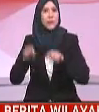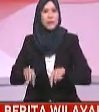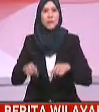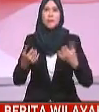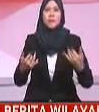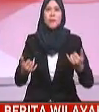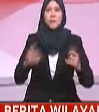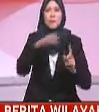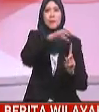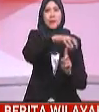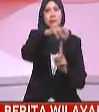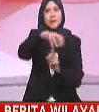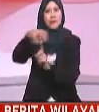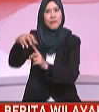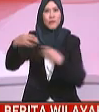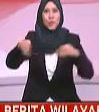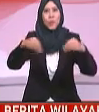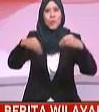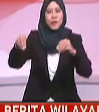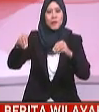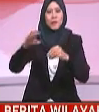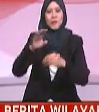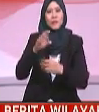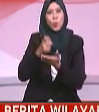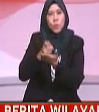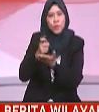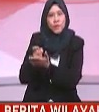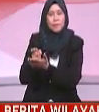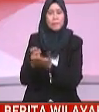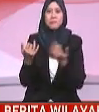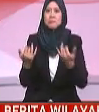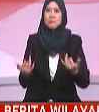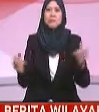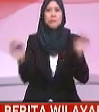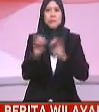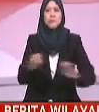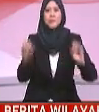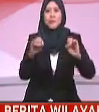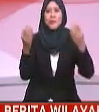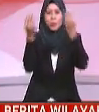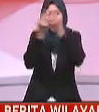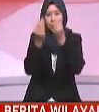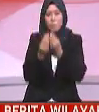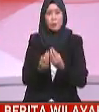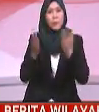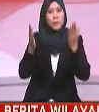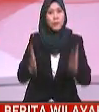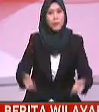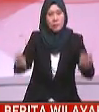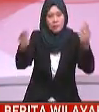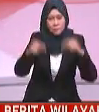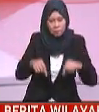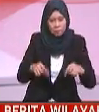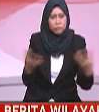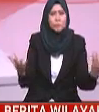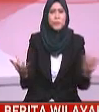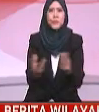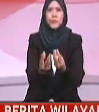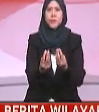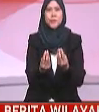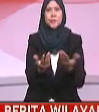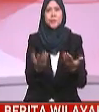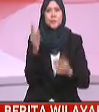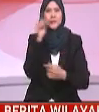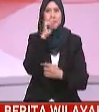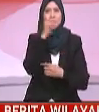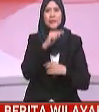kemeriahan pasar-pasar jualan bubuk tidak lagi dapat dirasa. Jumlah kedatangan pelanggan yang berkurangan adalah sangat